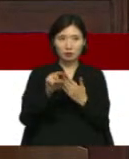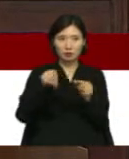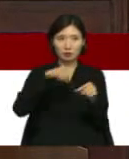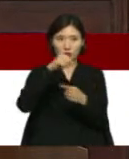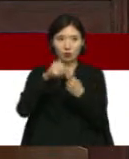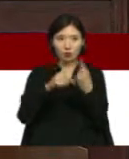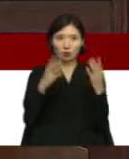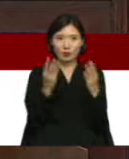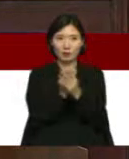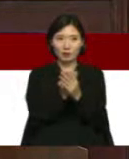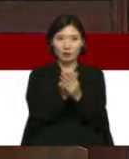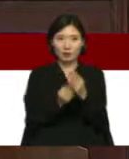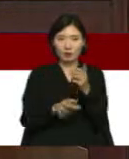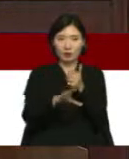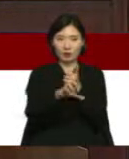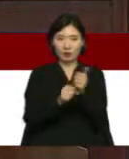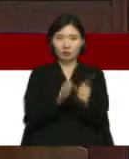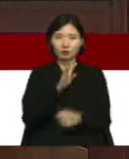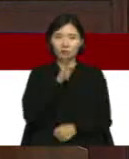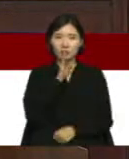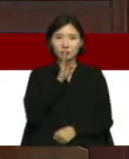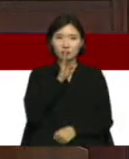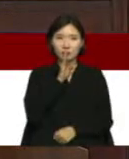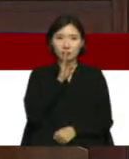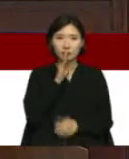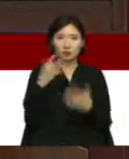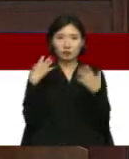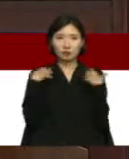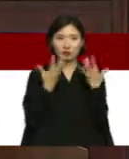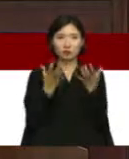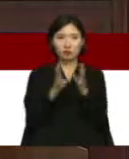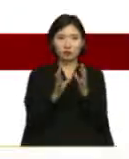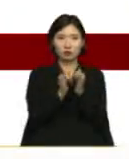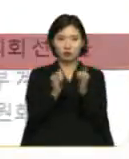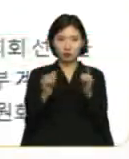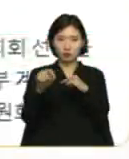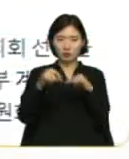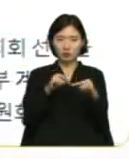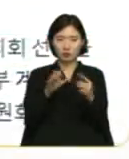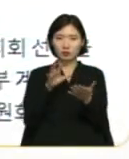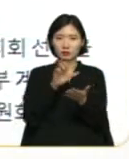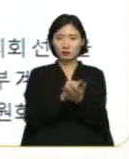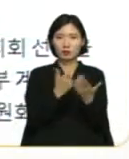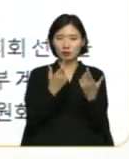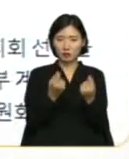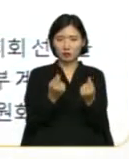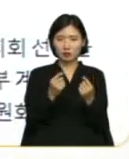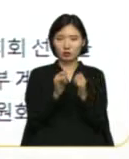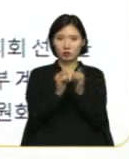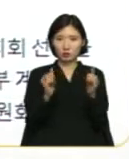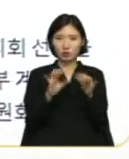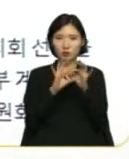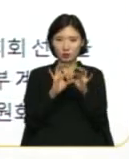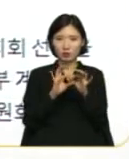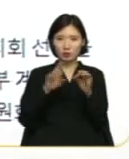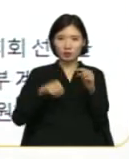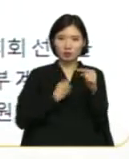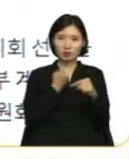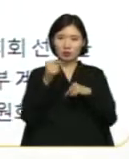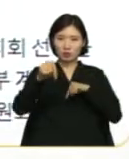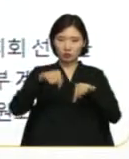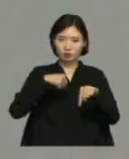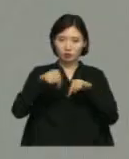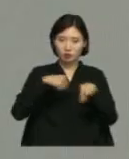완벽하게 예속하여 실제로는 관변단체가 주민자치회를 지배하는 것이다. 주민에 의해 자율적으로 운영돼야 할